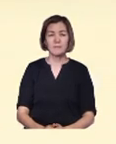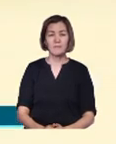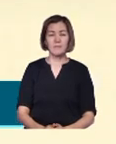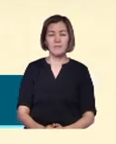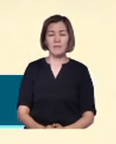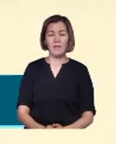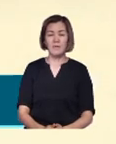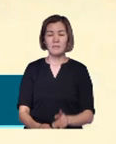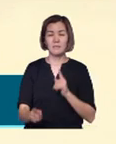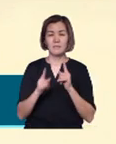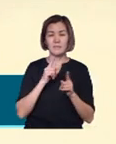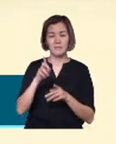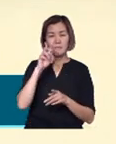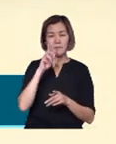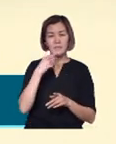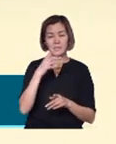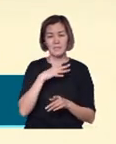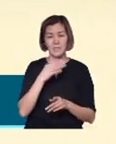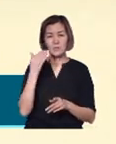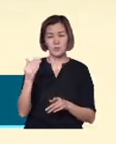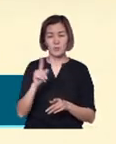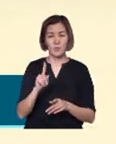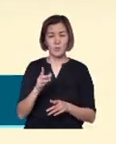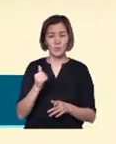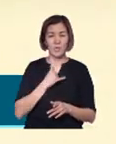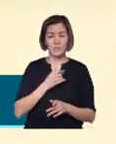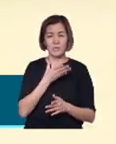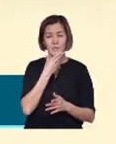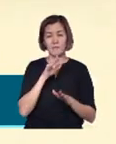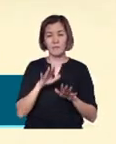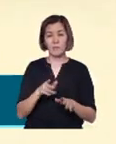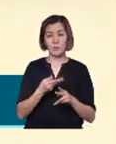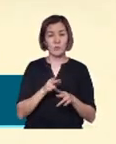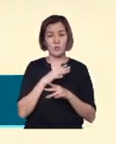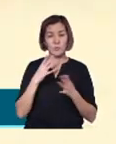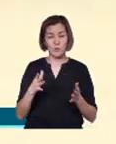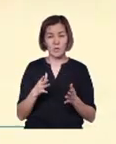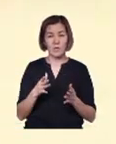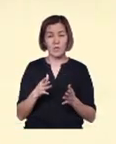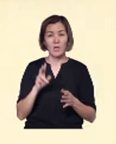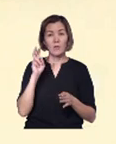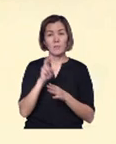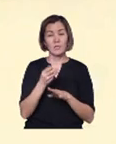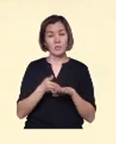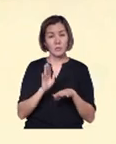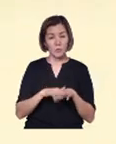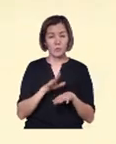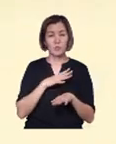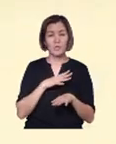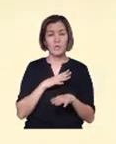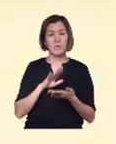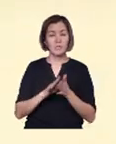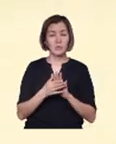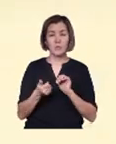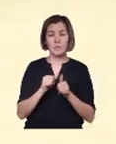На одном из заседаний правительства вы сказали, что у нас много красивых мест, однако до них сложно добраться. Причем ситуация не меняется.